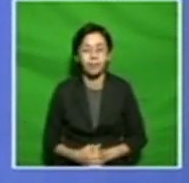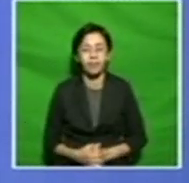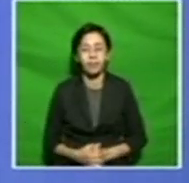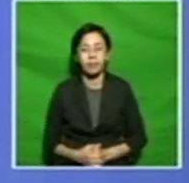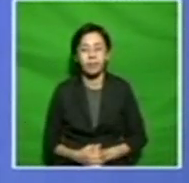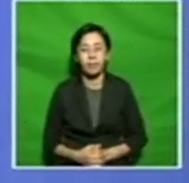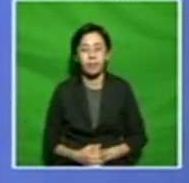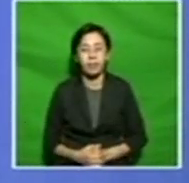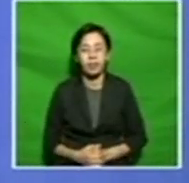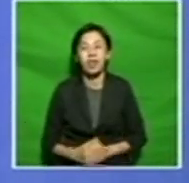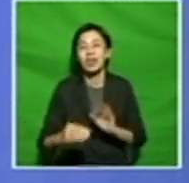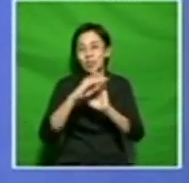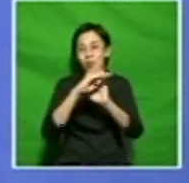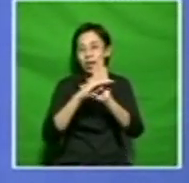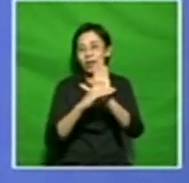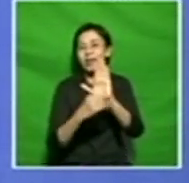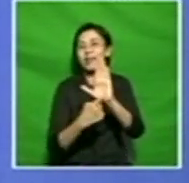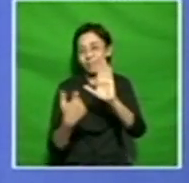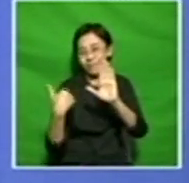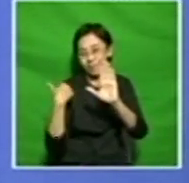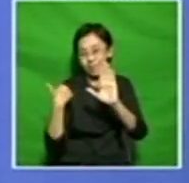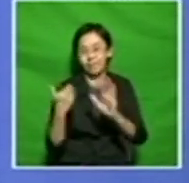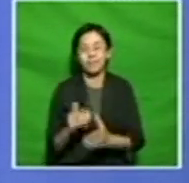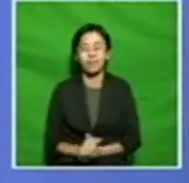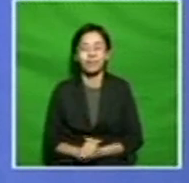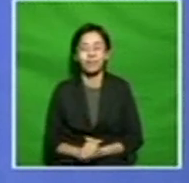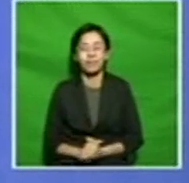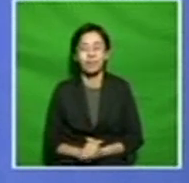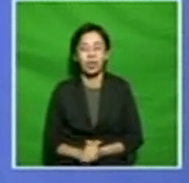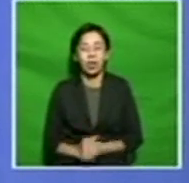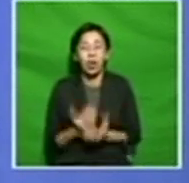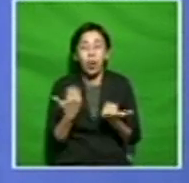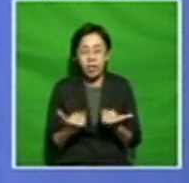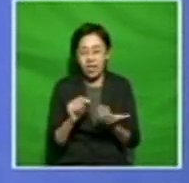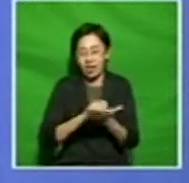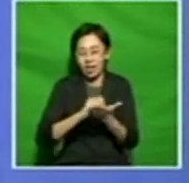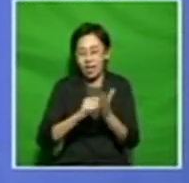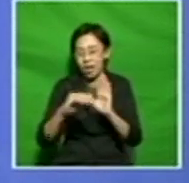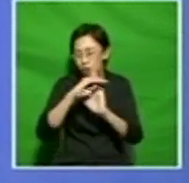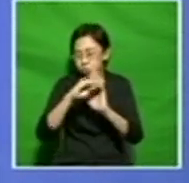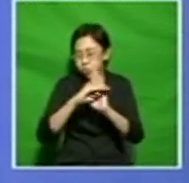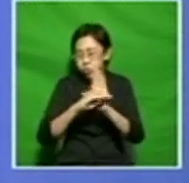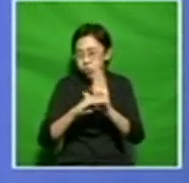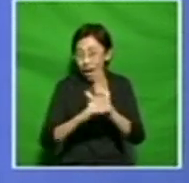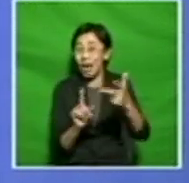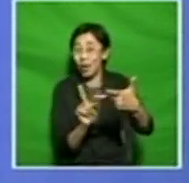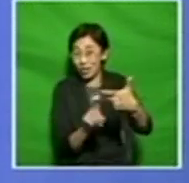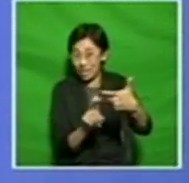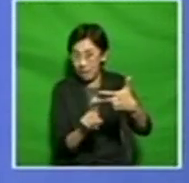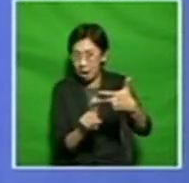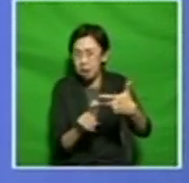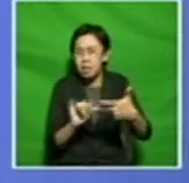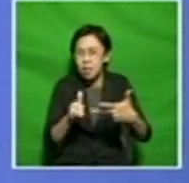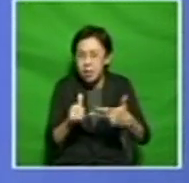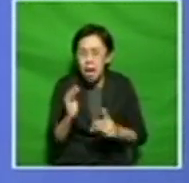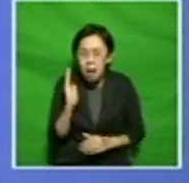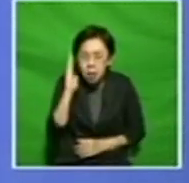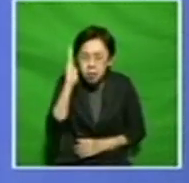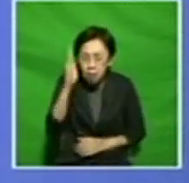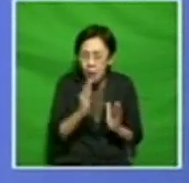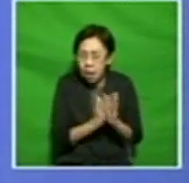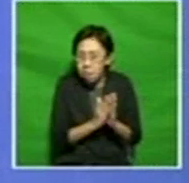ระบุเอาไว้ในข้อยกเว้นวันนี้เราเขียนไว้ในเรื่องของควรแต่วันหนึ่งก็จะยกระดับ